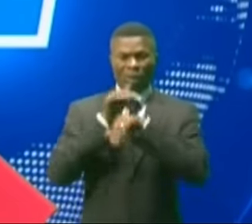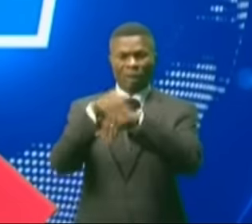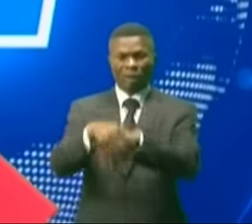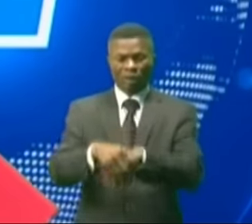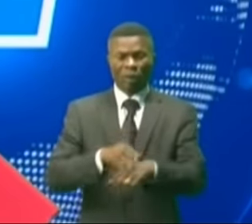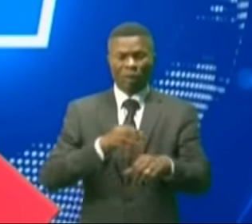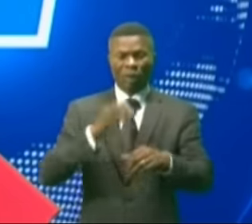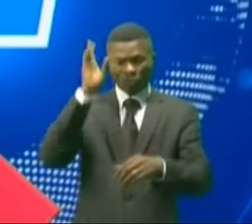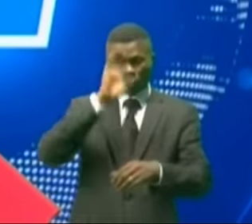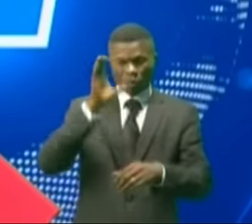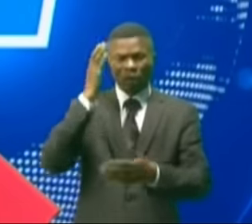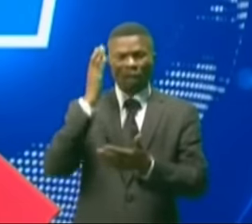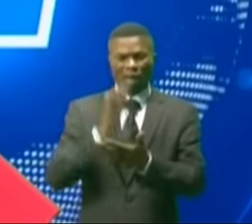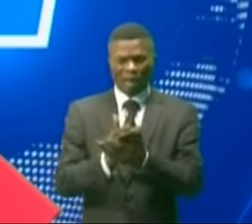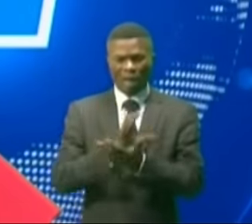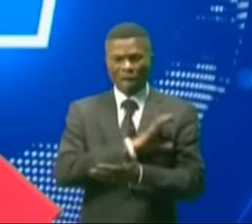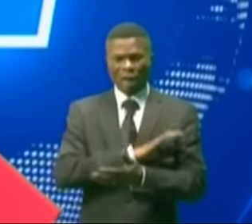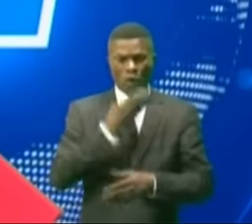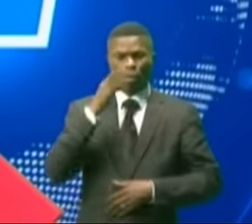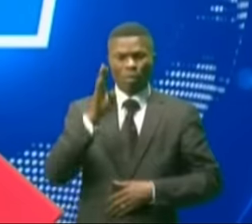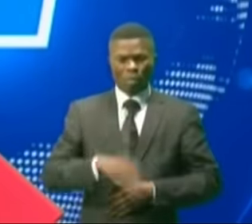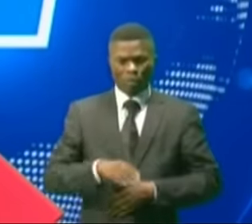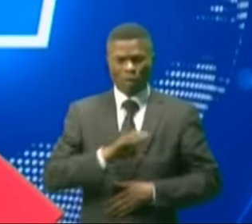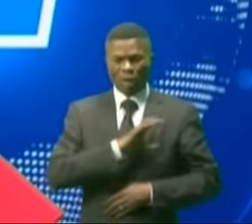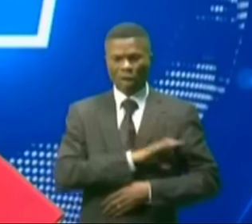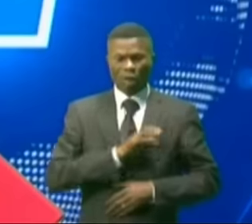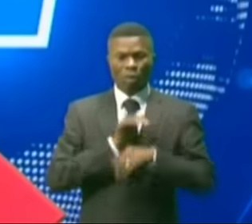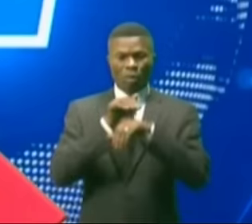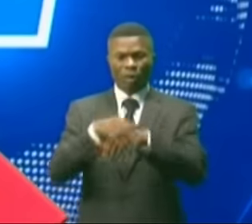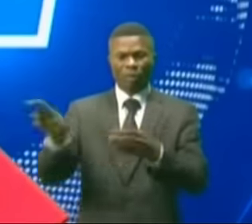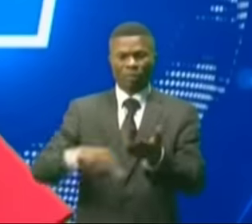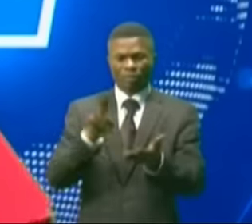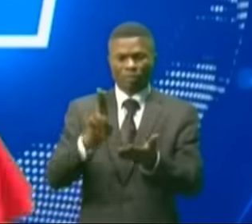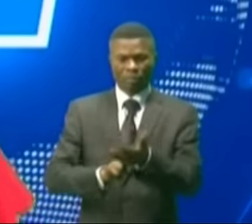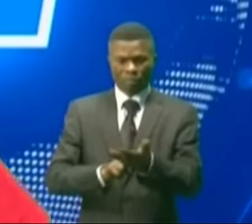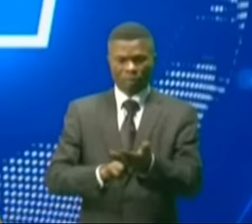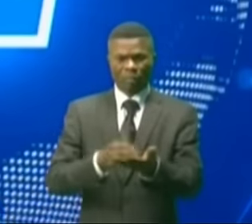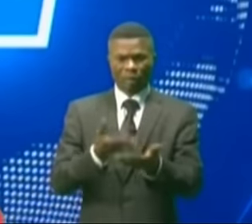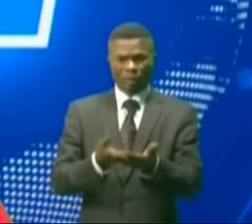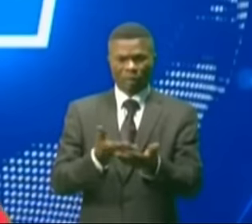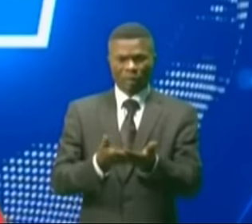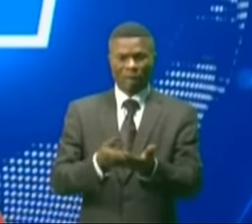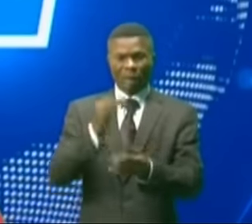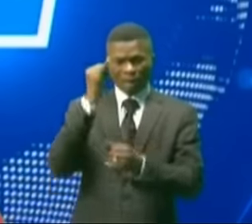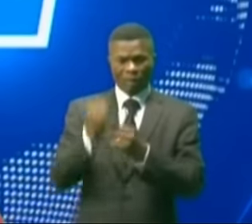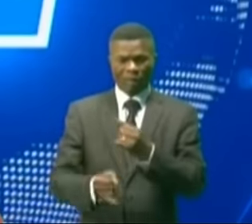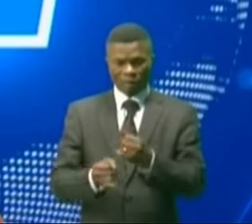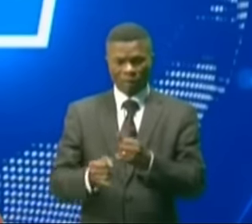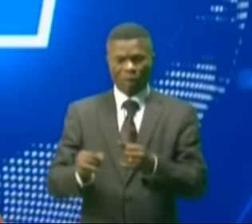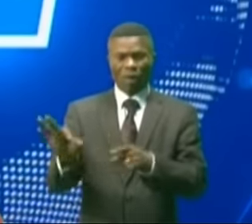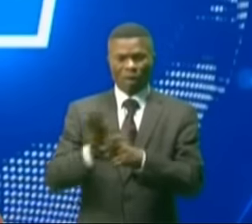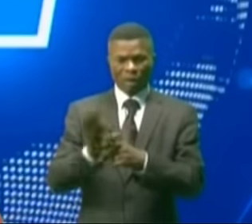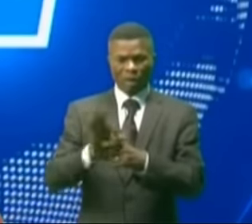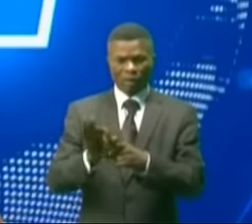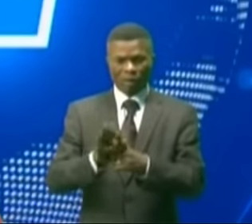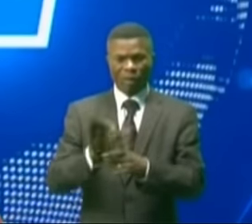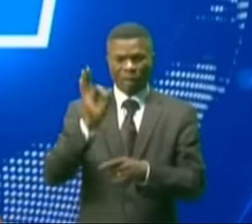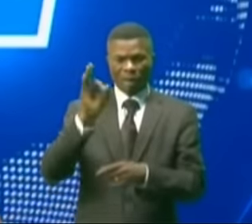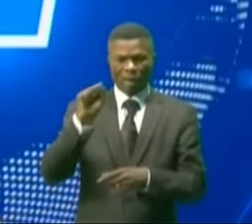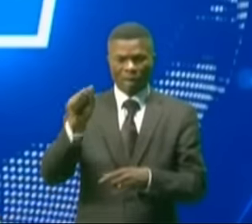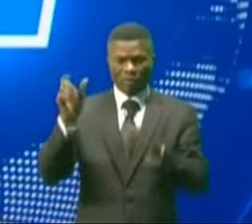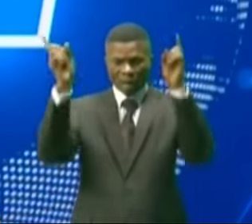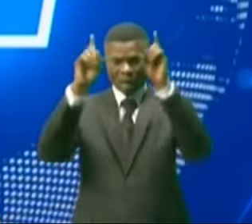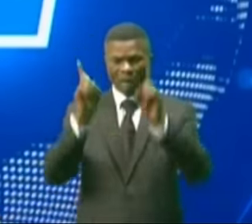dans la lutte contre tous ces abus. Un acte d'engagement a été signé à l'issue de l'atelier Elf